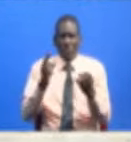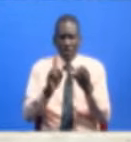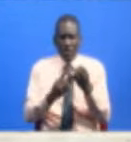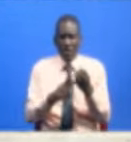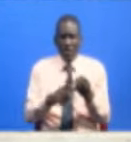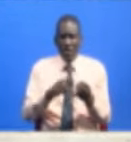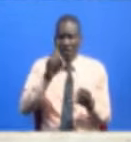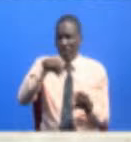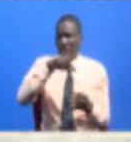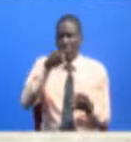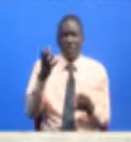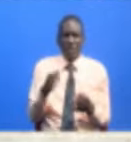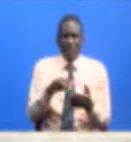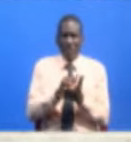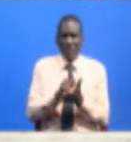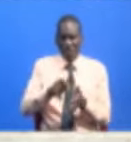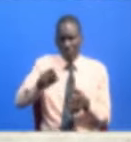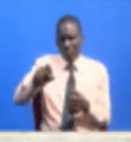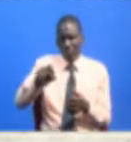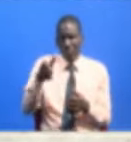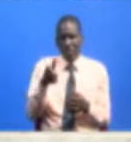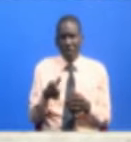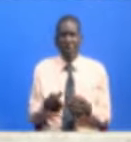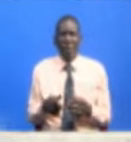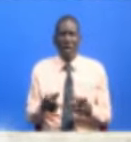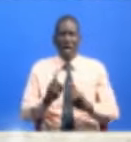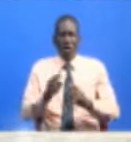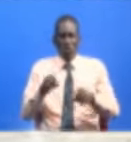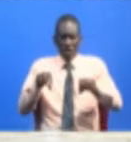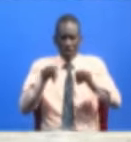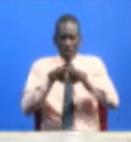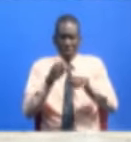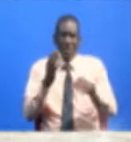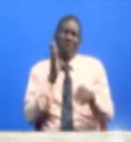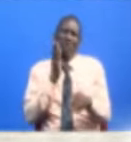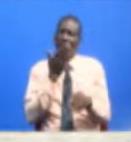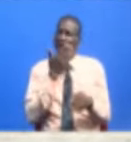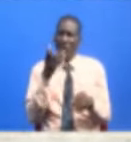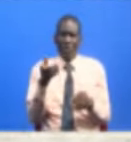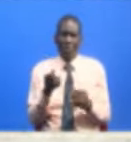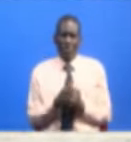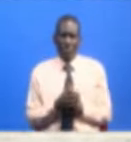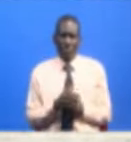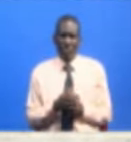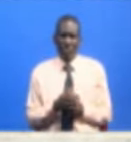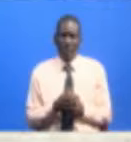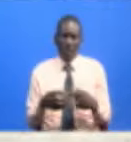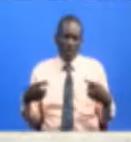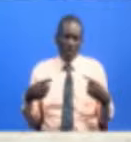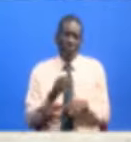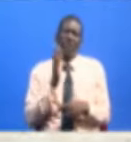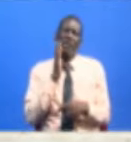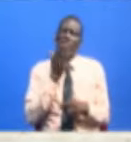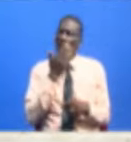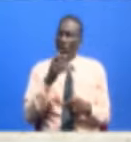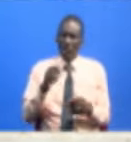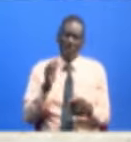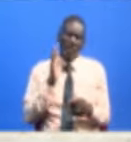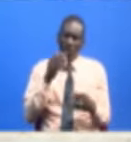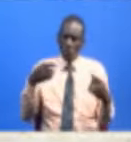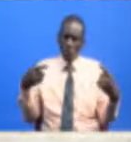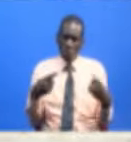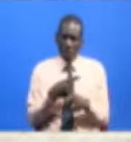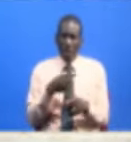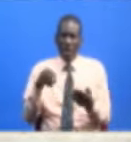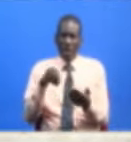makosa ni kwamba mbegu hizi hazina ama zifanani kwa rangi na umbo. maumbo ni tofauti na rangi zinakuwa ni tofauti vile vile. Rangi